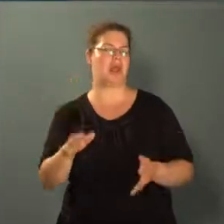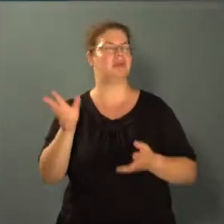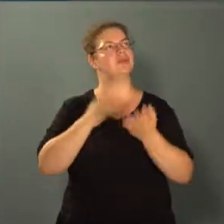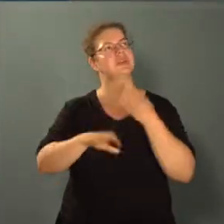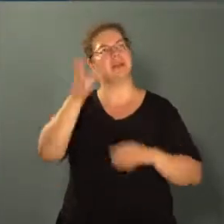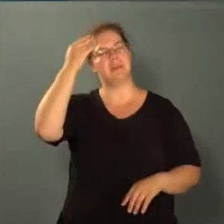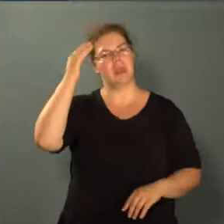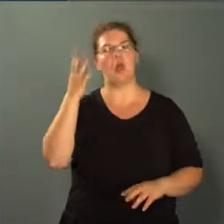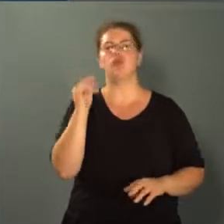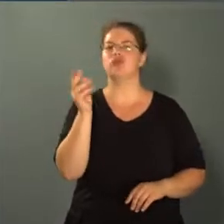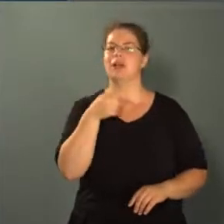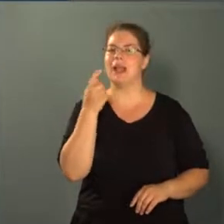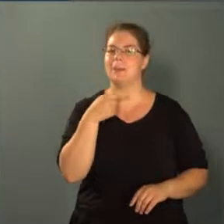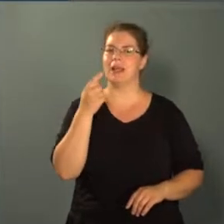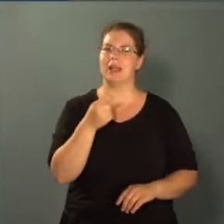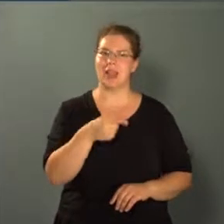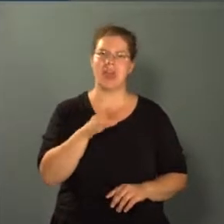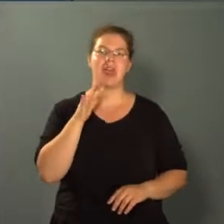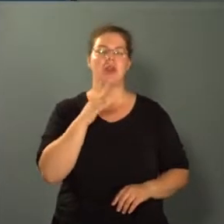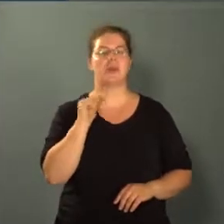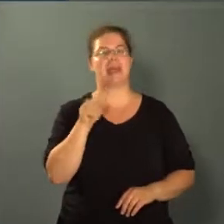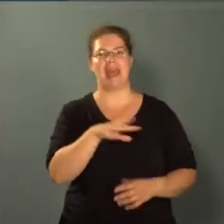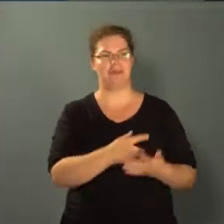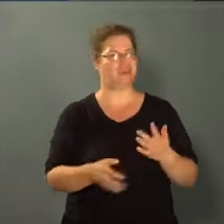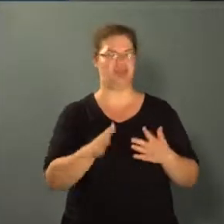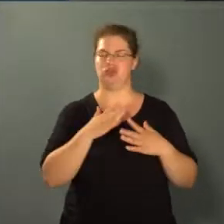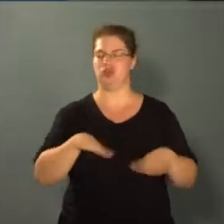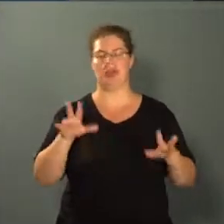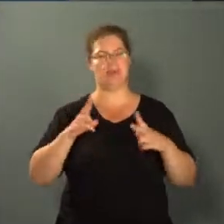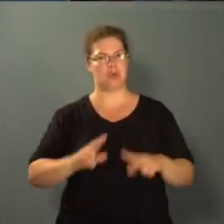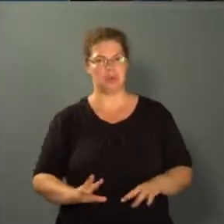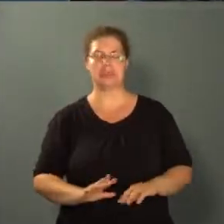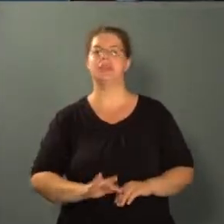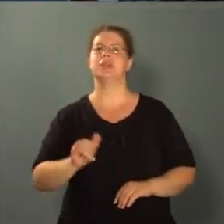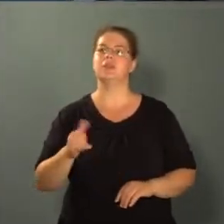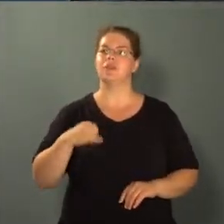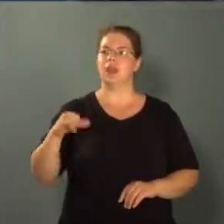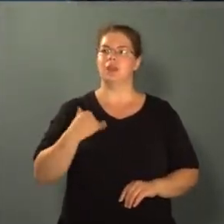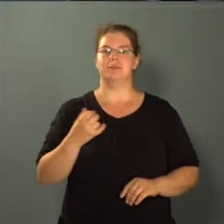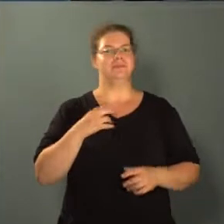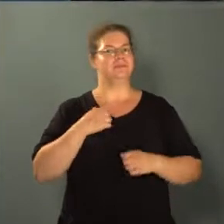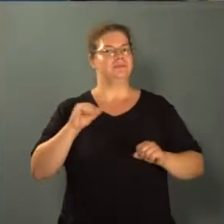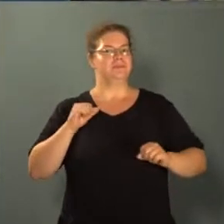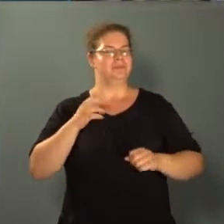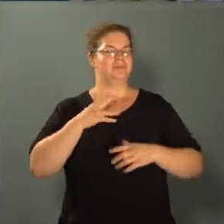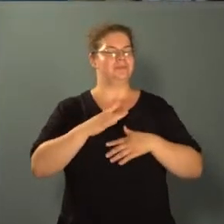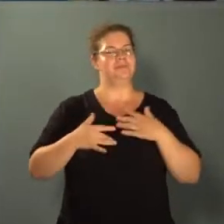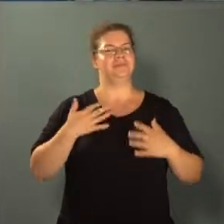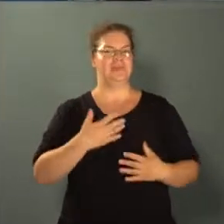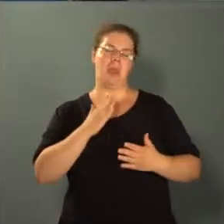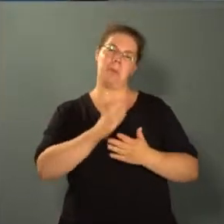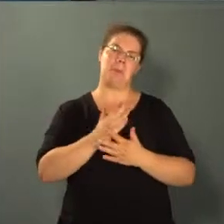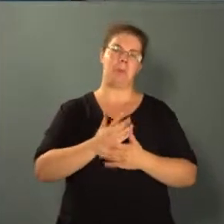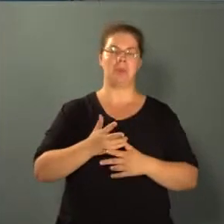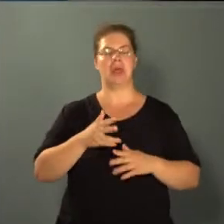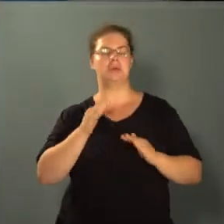Elmondta, hogy a sokat emlegetett rockervér sosem nyugszik, és a fiatalos lázadás szelleme ugyanúgy bennük van, csak már szolidabb keretek